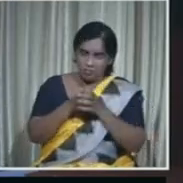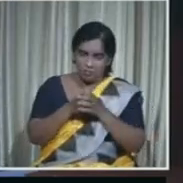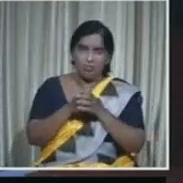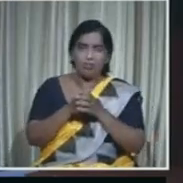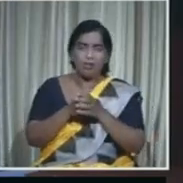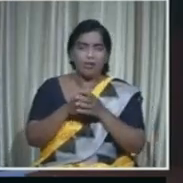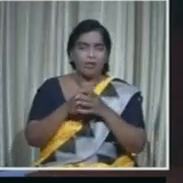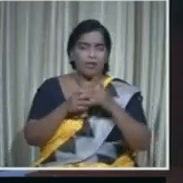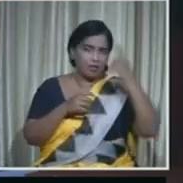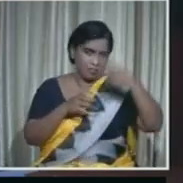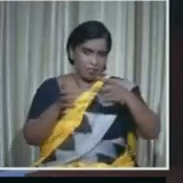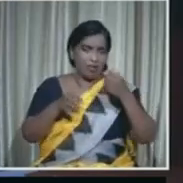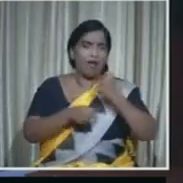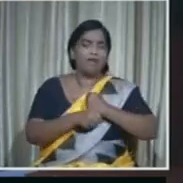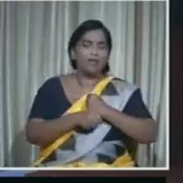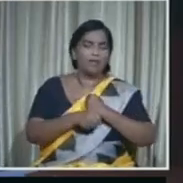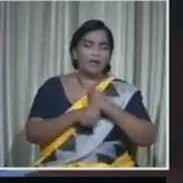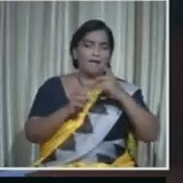यांत्रण